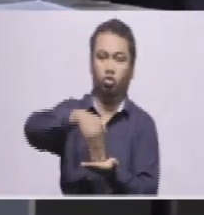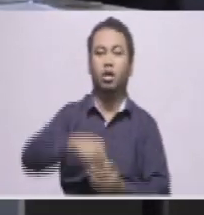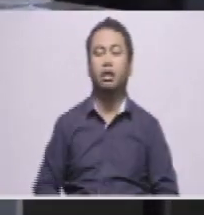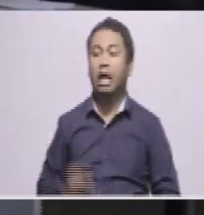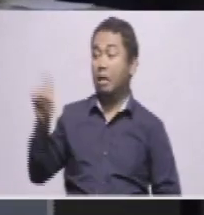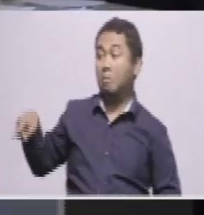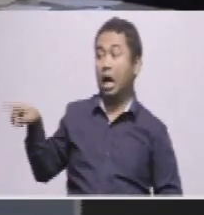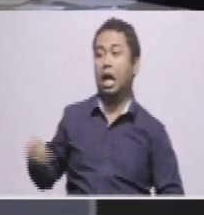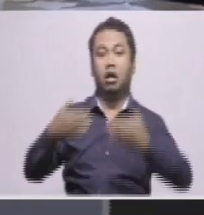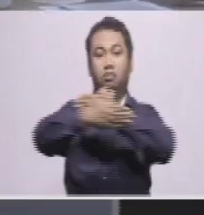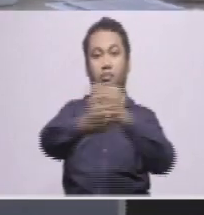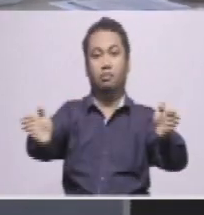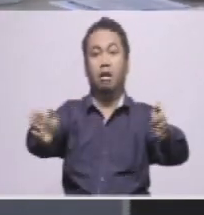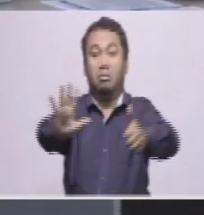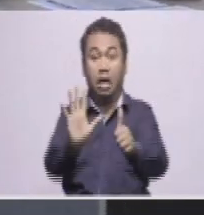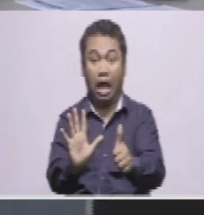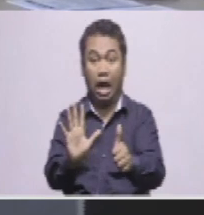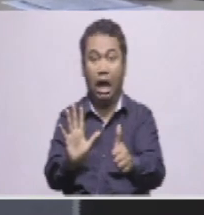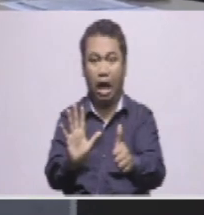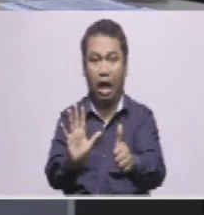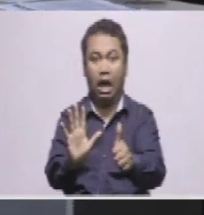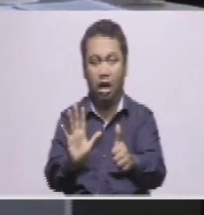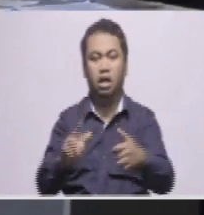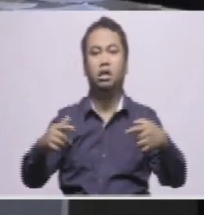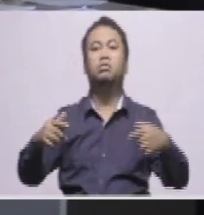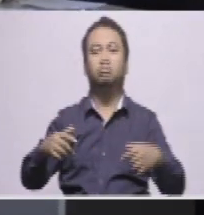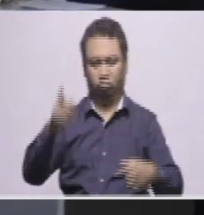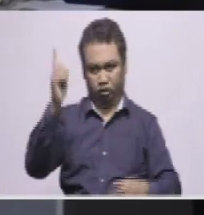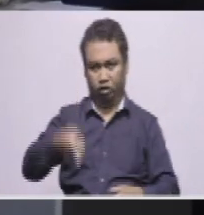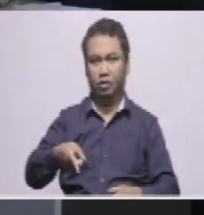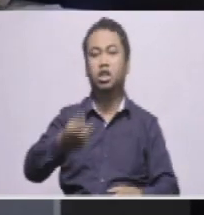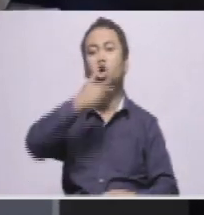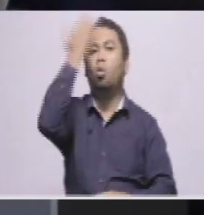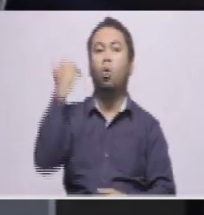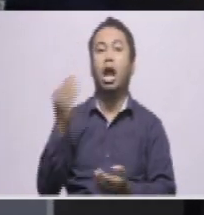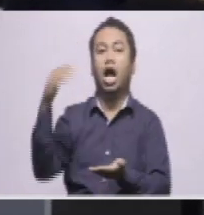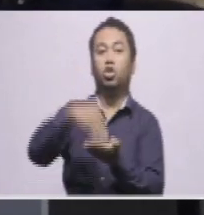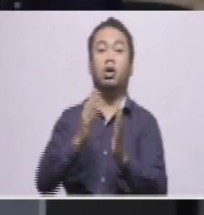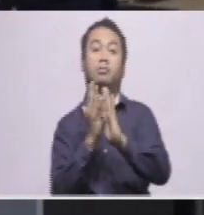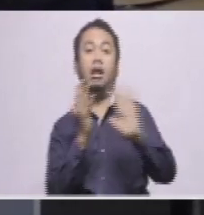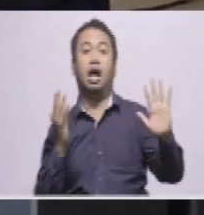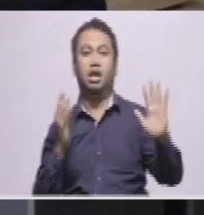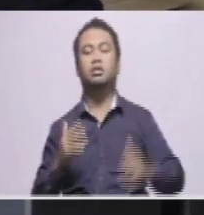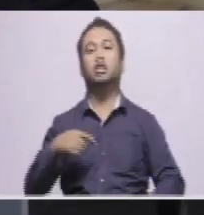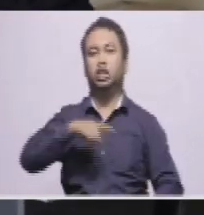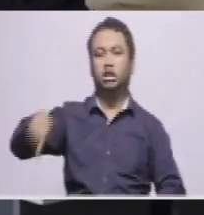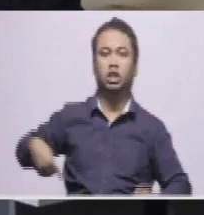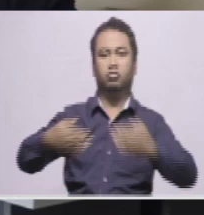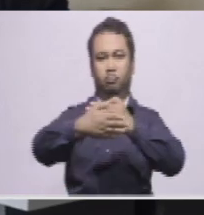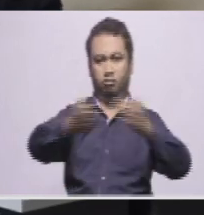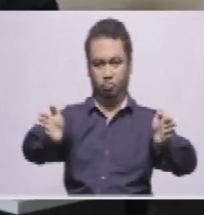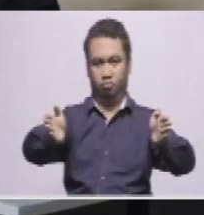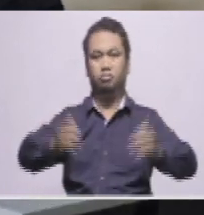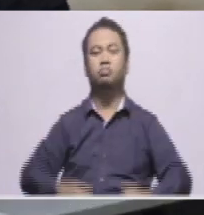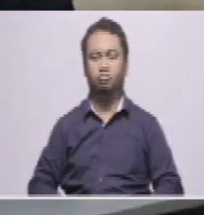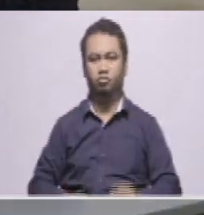ny nandrasana izay tsy afaka nanokatra mihitsy raha tsy efa misy mpifidy a no milahatra eo a anokafana ny fanamarinana rehetrarehetra zany hoe